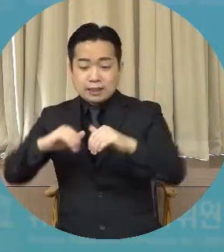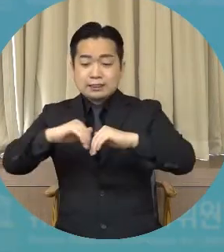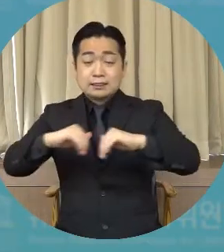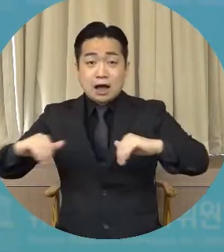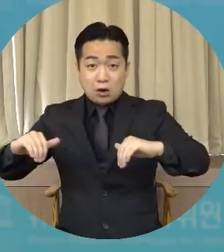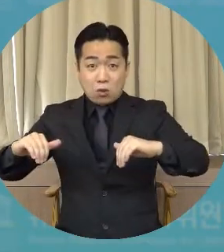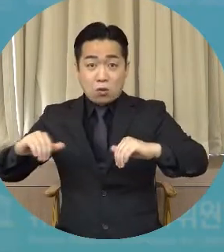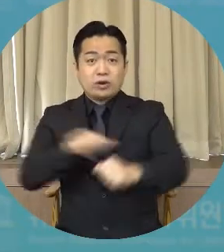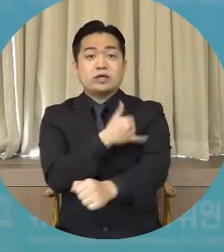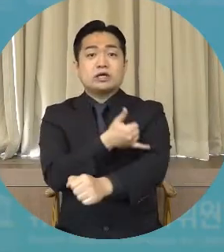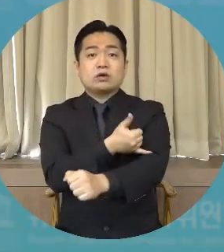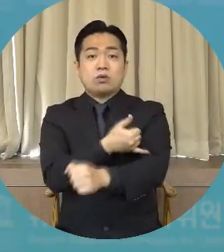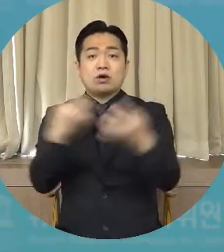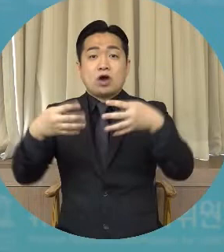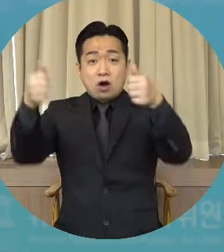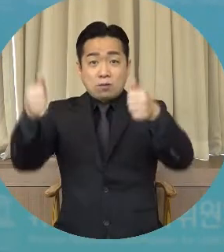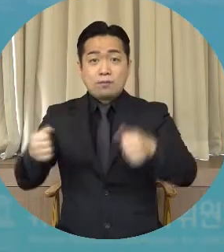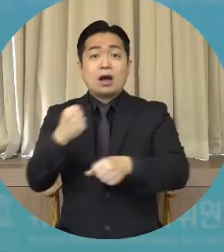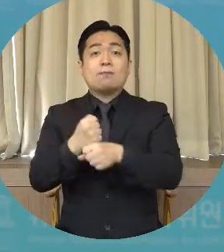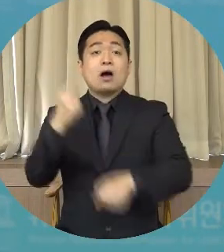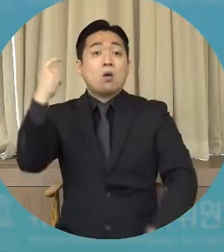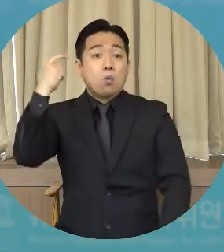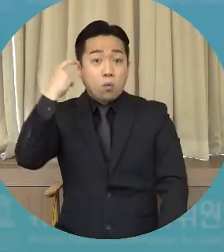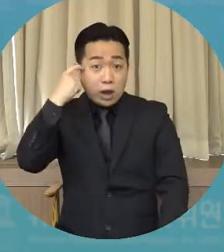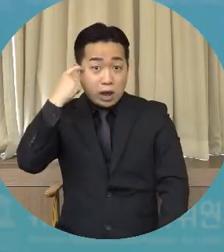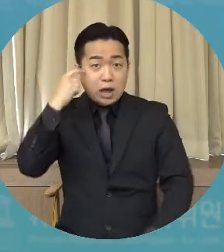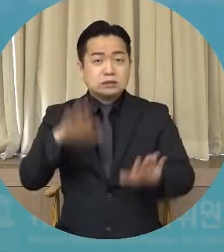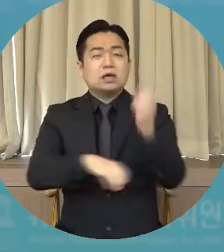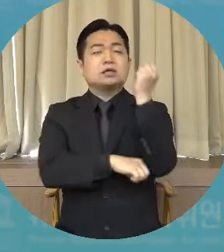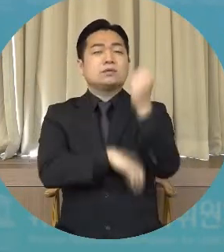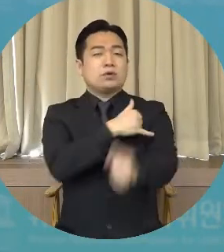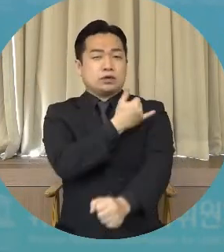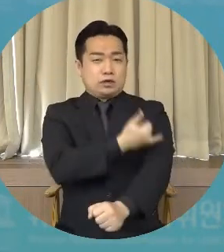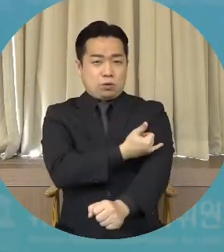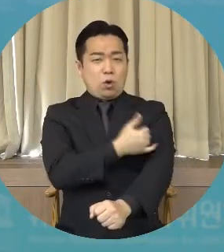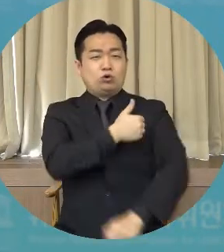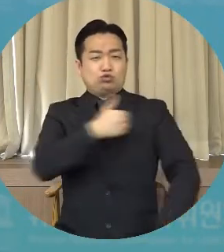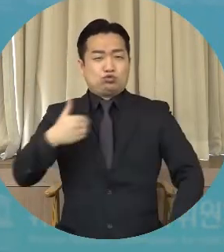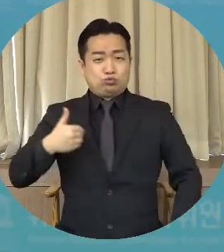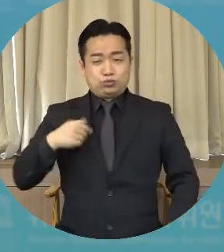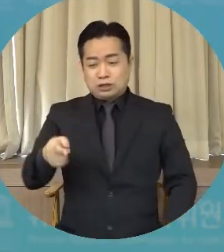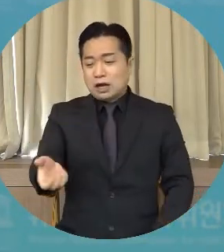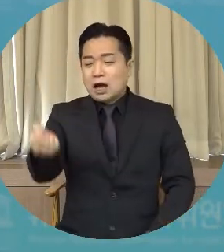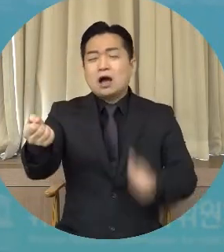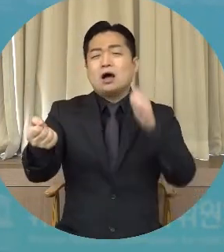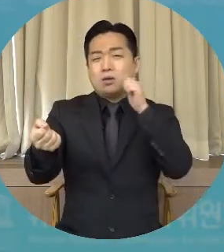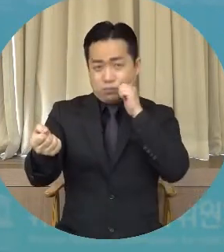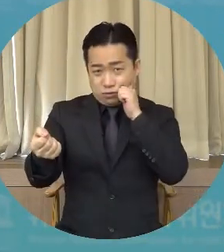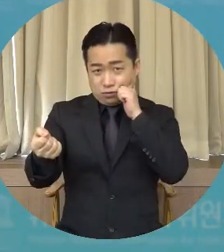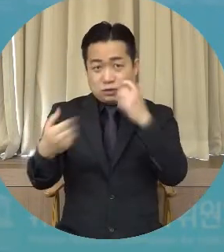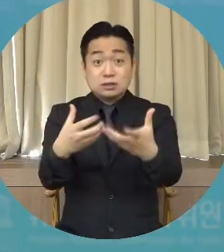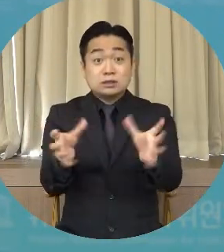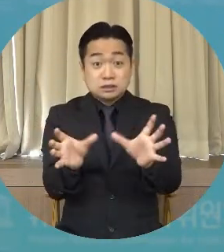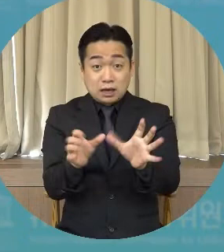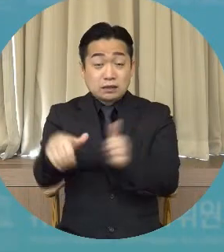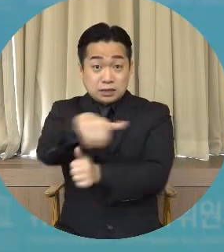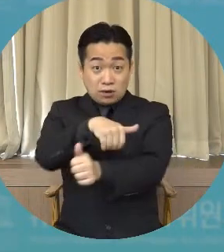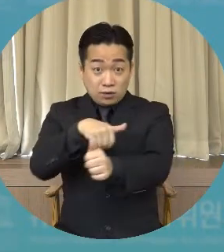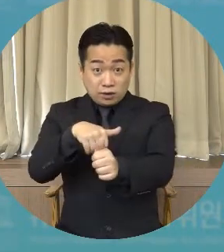국제인권협약으로 규정한 이유는 기본적 인권을 충분히 누리기 어려운 집단 내지 상황에